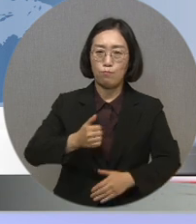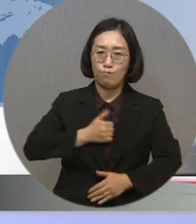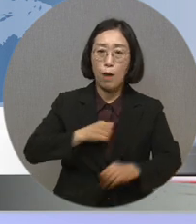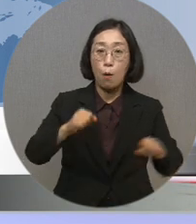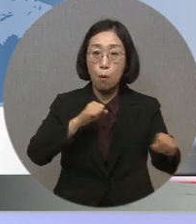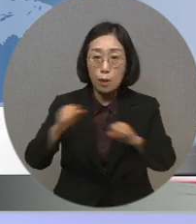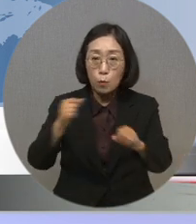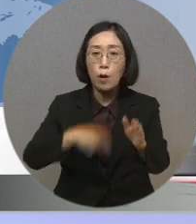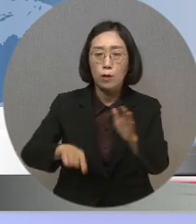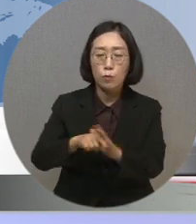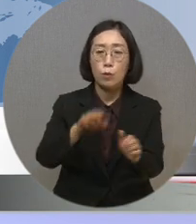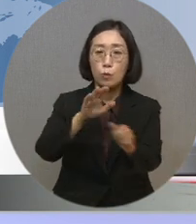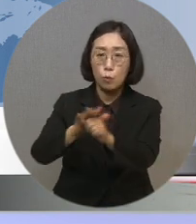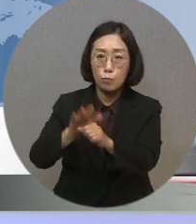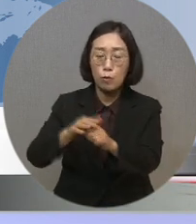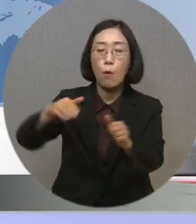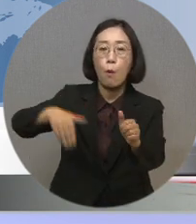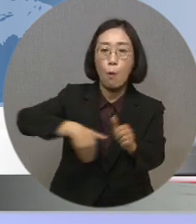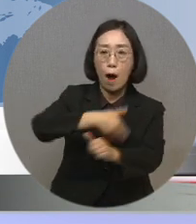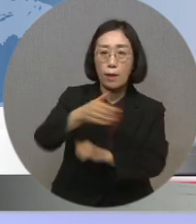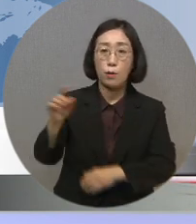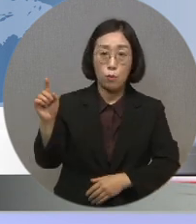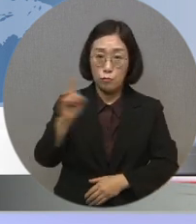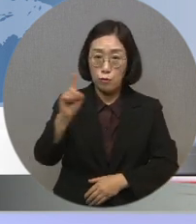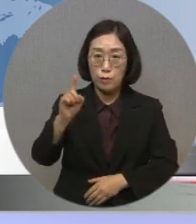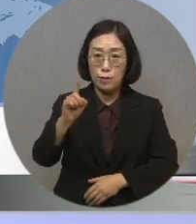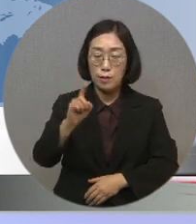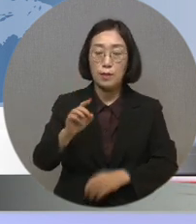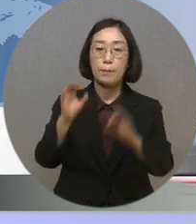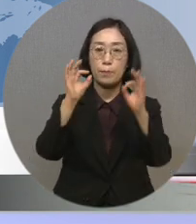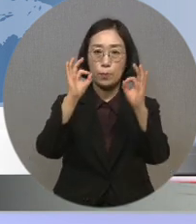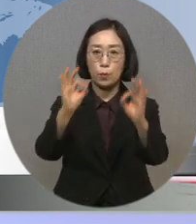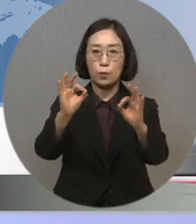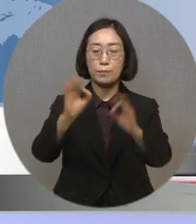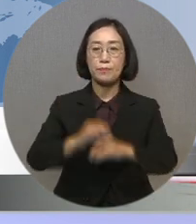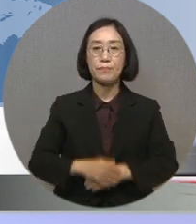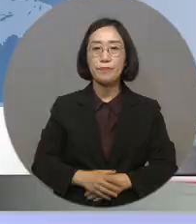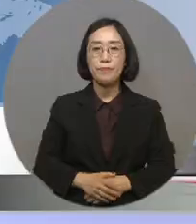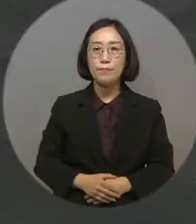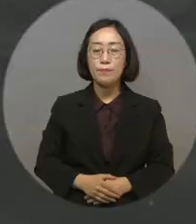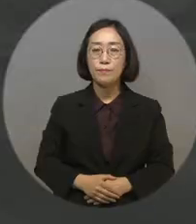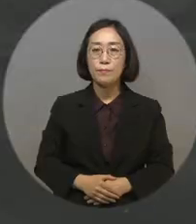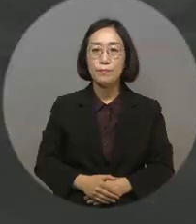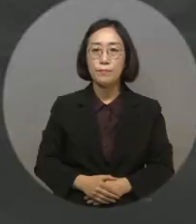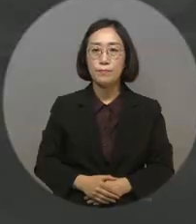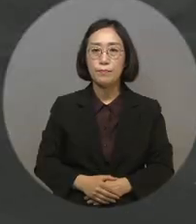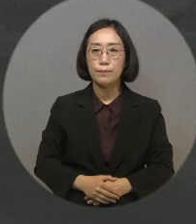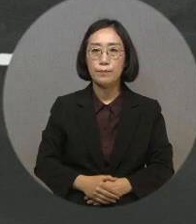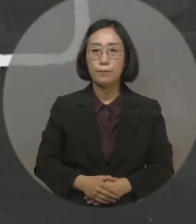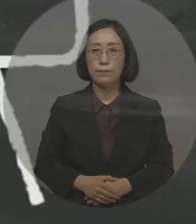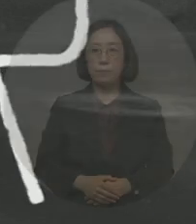활동하기 위해 요구되는 환경은 무엇일까요? 함께 만나보시죠.